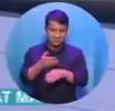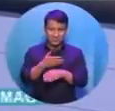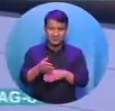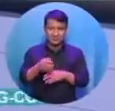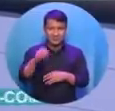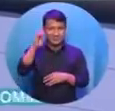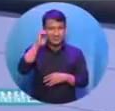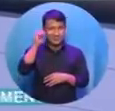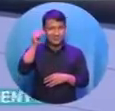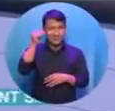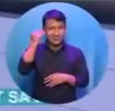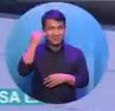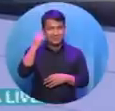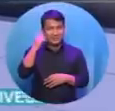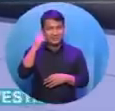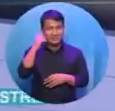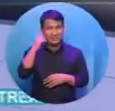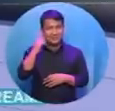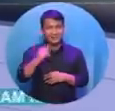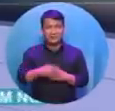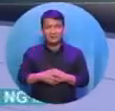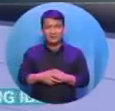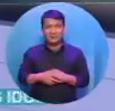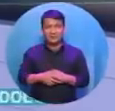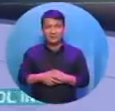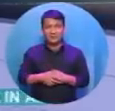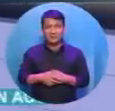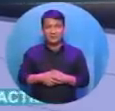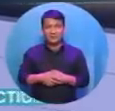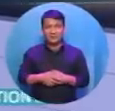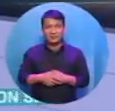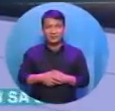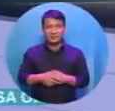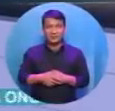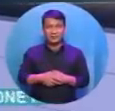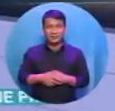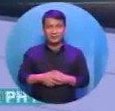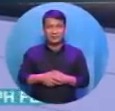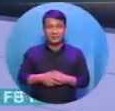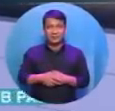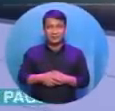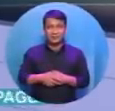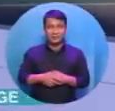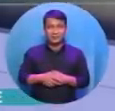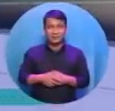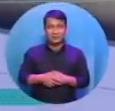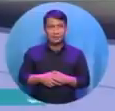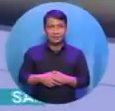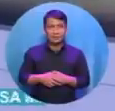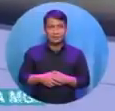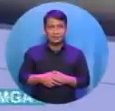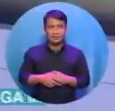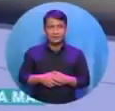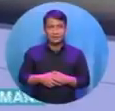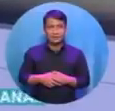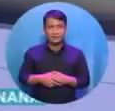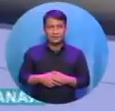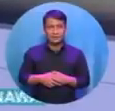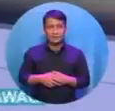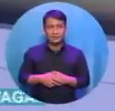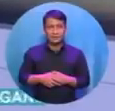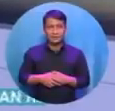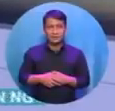Okay. Sir Elton. Wow, ha? Yes. Sir Elton John. Wala, hindi naka-mute.